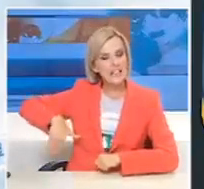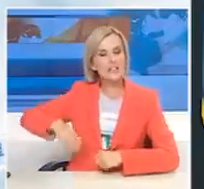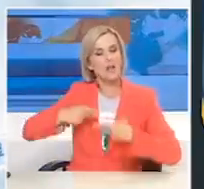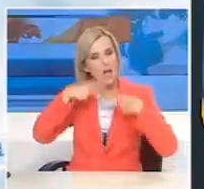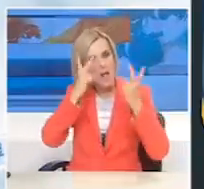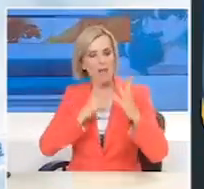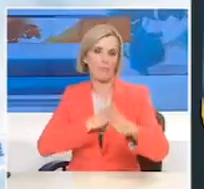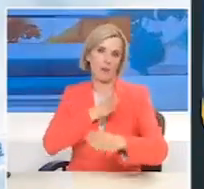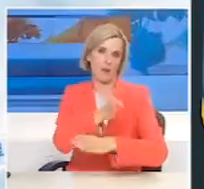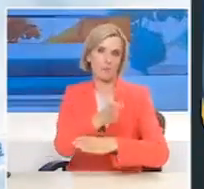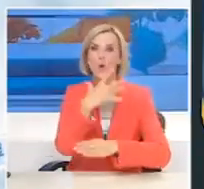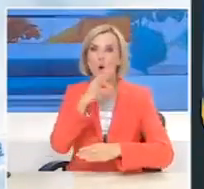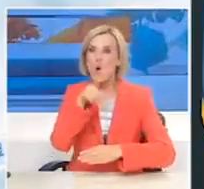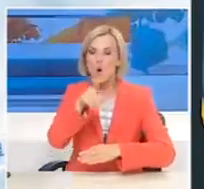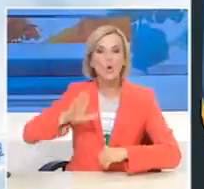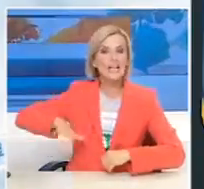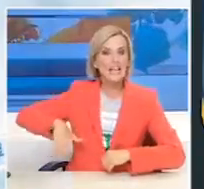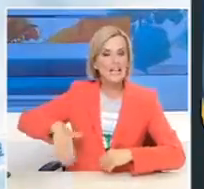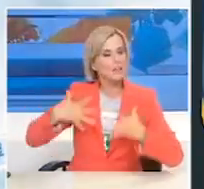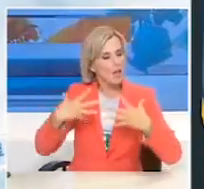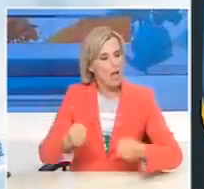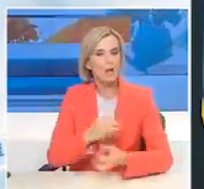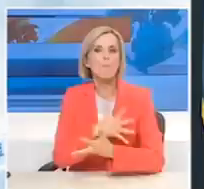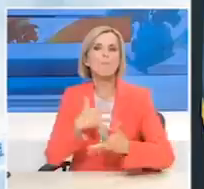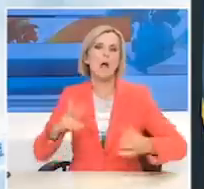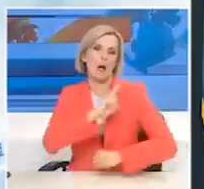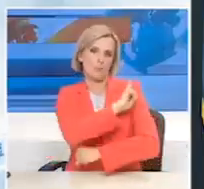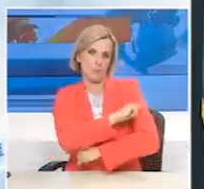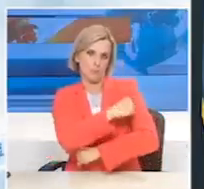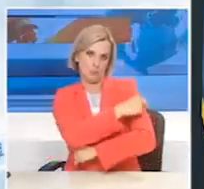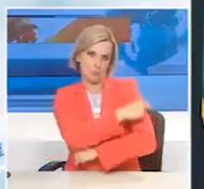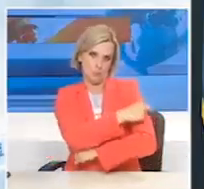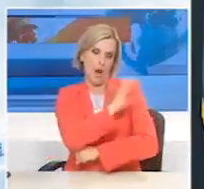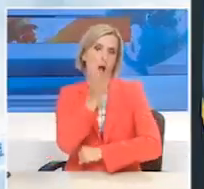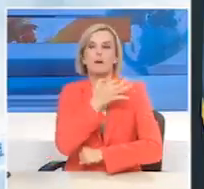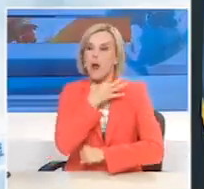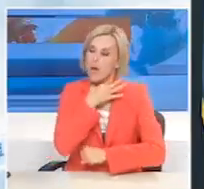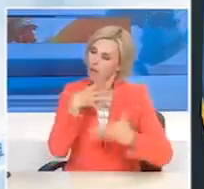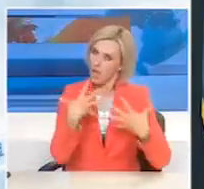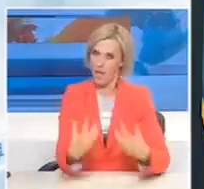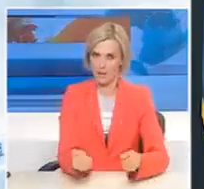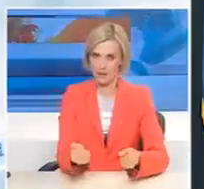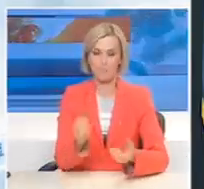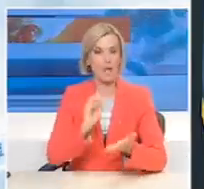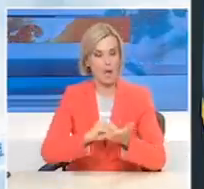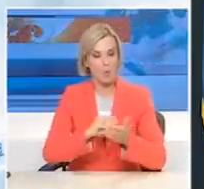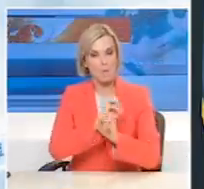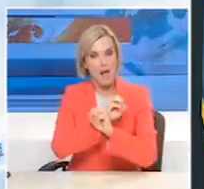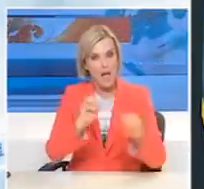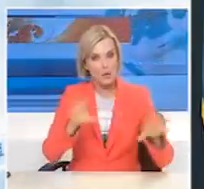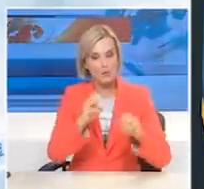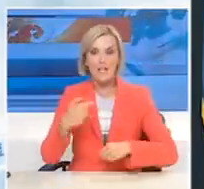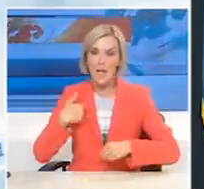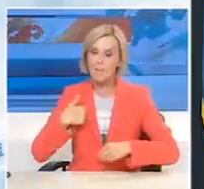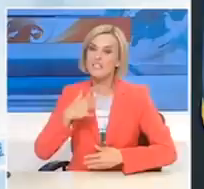κάθε μία από τις περιοχές αυτές για την αντιμετώπιση περιστατικών, εφόσον αυτά προκύψουν. Σε κάθε περίπτωση θα ήθελα να σας ενημερώσω ότι η πρόθεσή